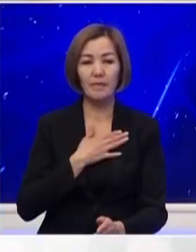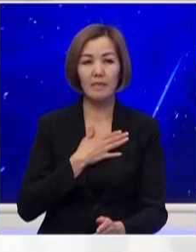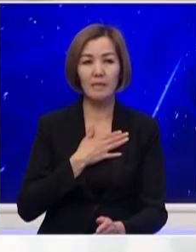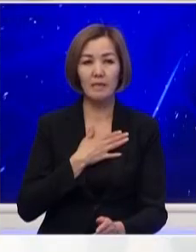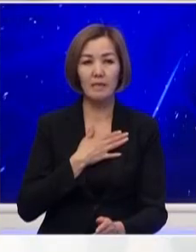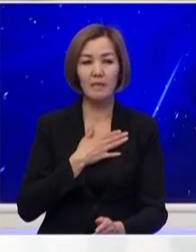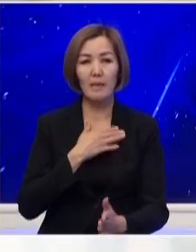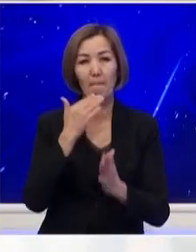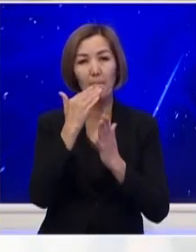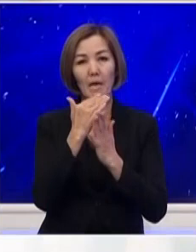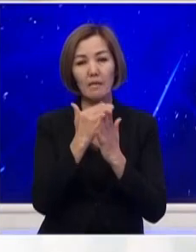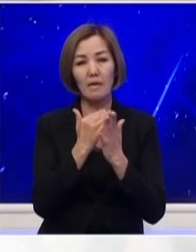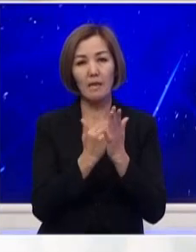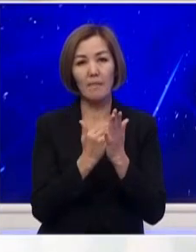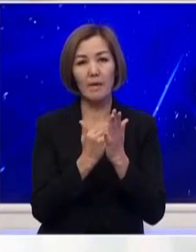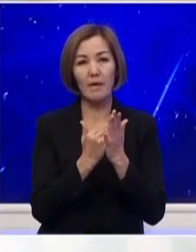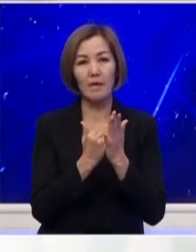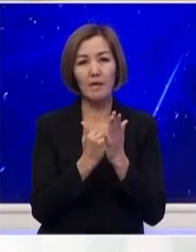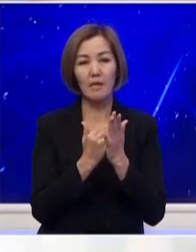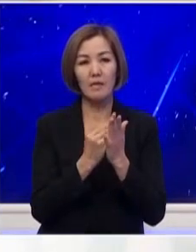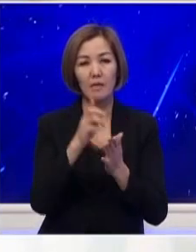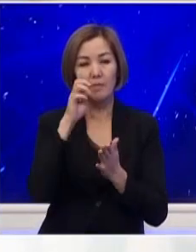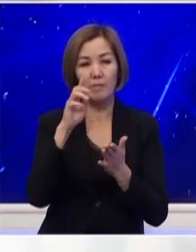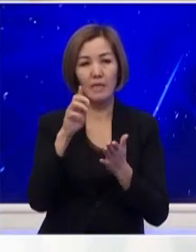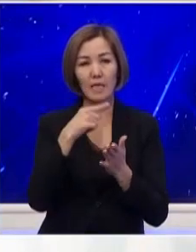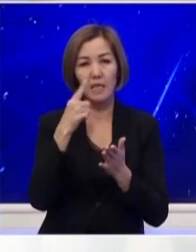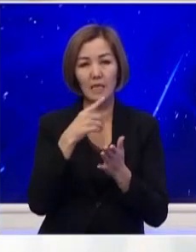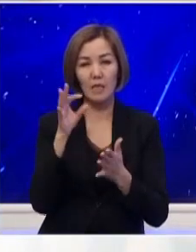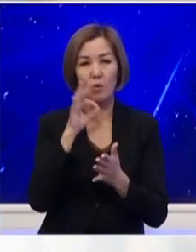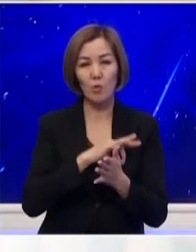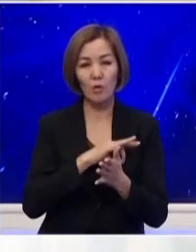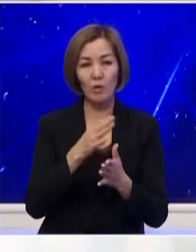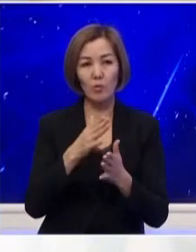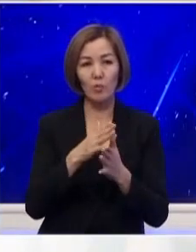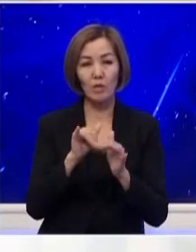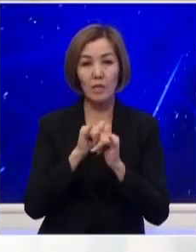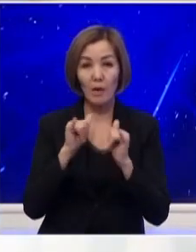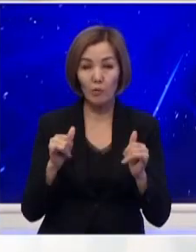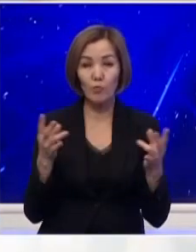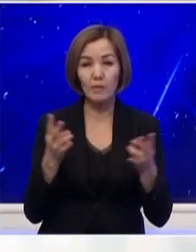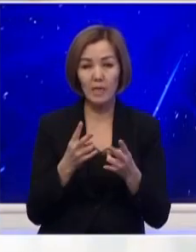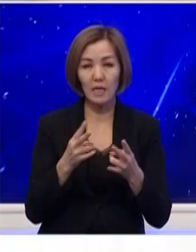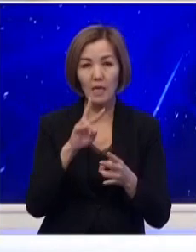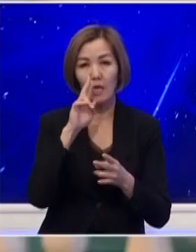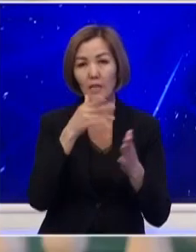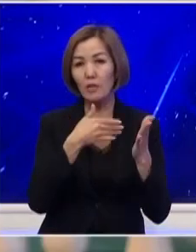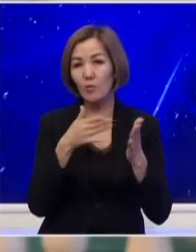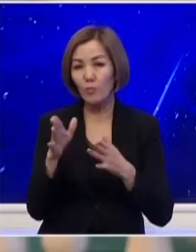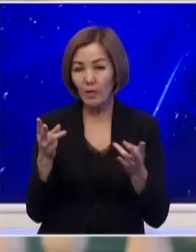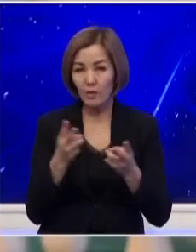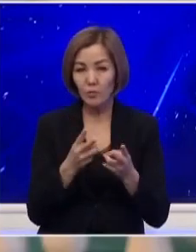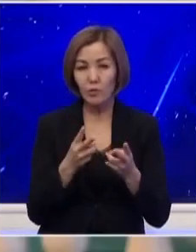Біздің бағдарлама шеңберінде мемлекеттік тілдің қолданылу аясын кеңейту, ең басты